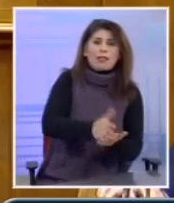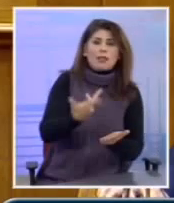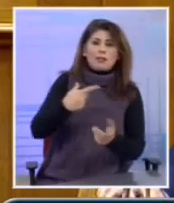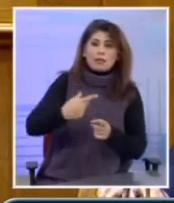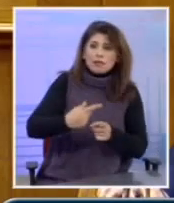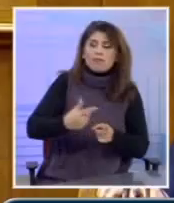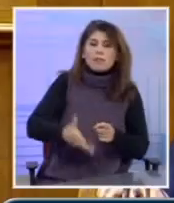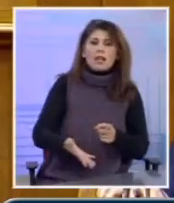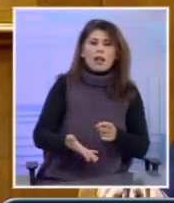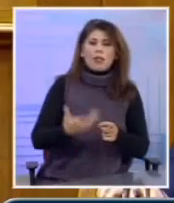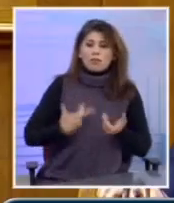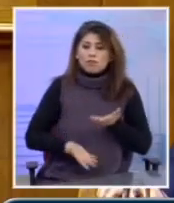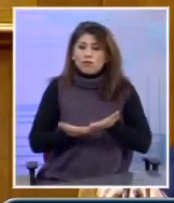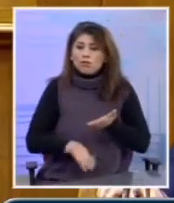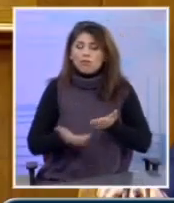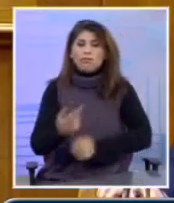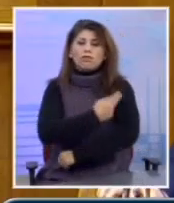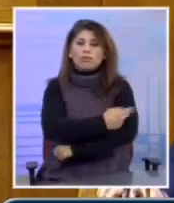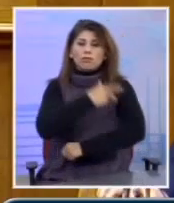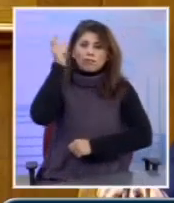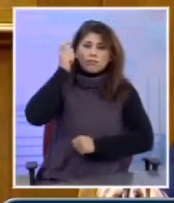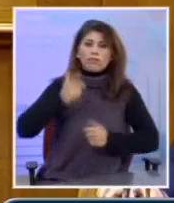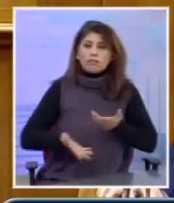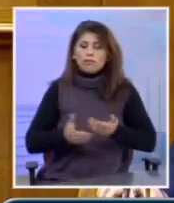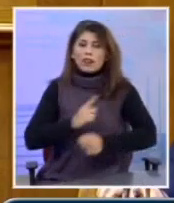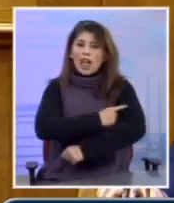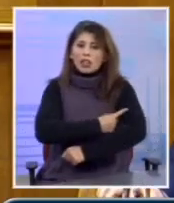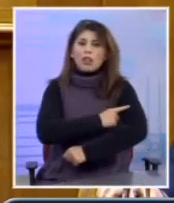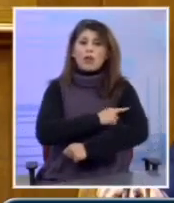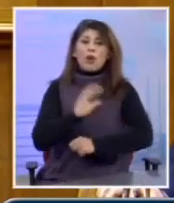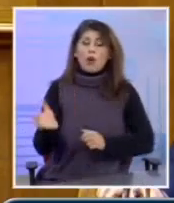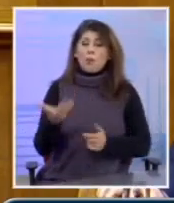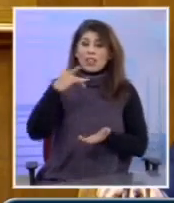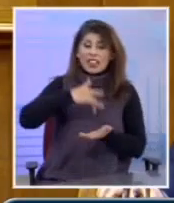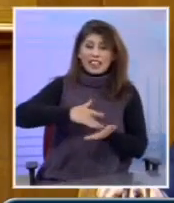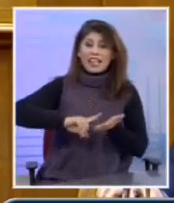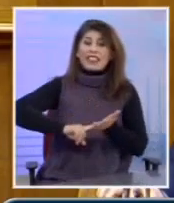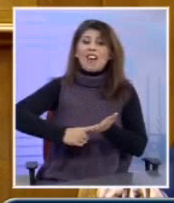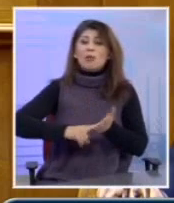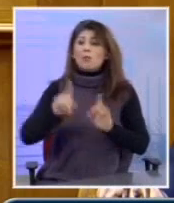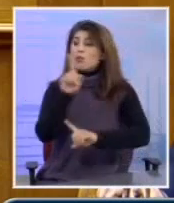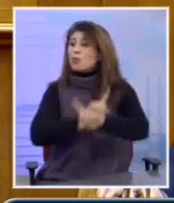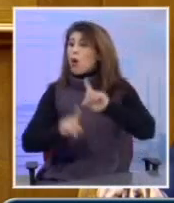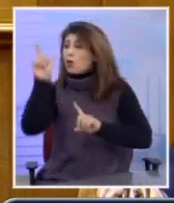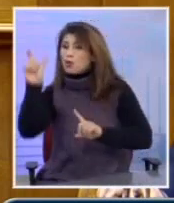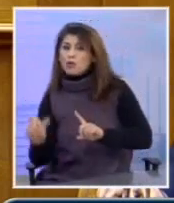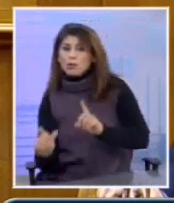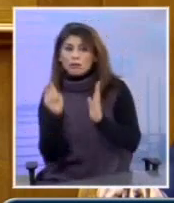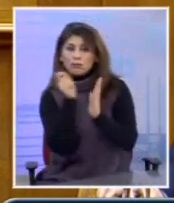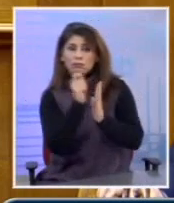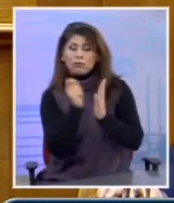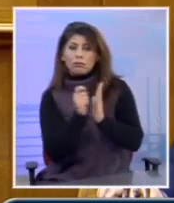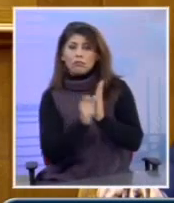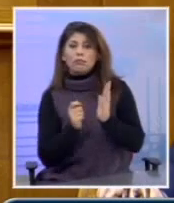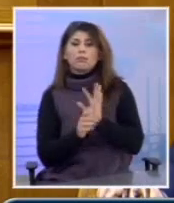πρώτες βοήθειες και στα κέντρα που οικοδομούμε με δυσκολίες, στα κέντρα ταυτοποίησης, να γίνει η προβλεπόμενη